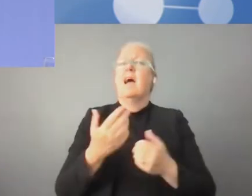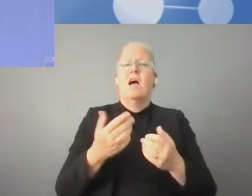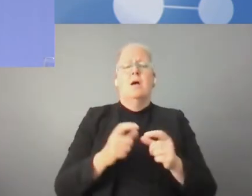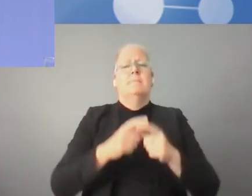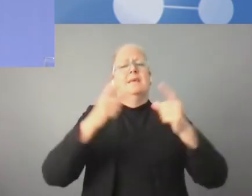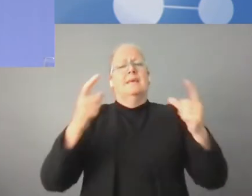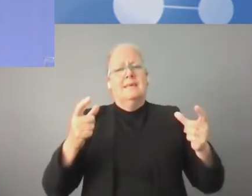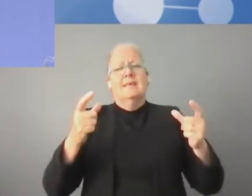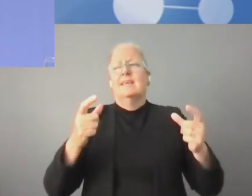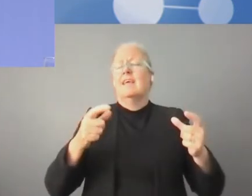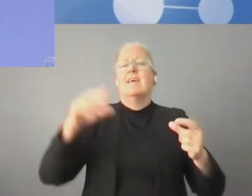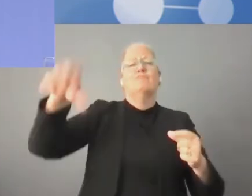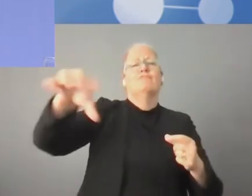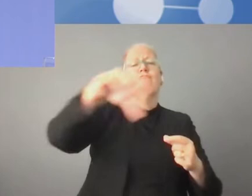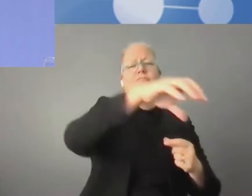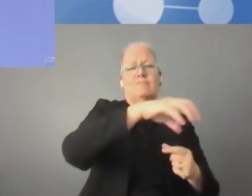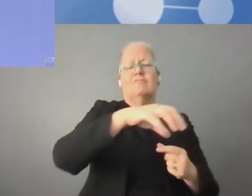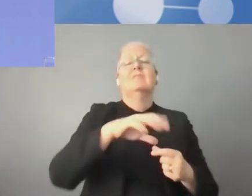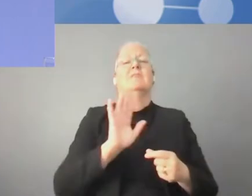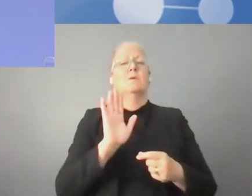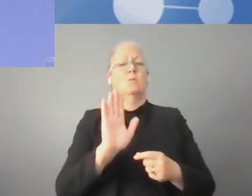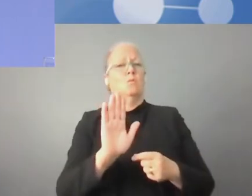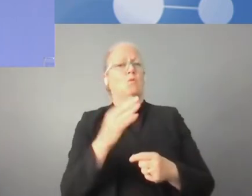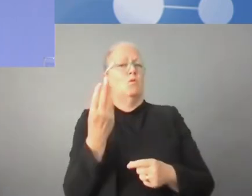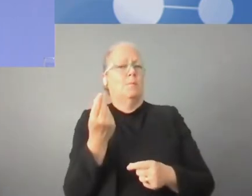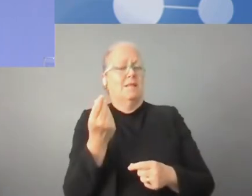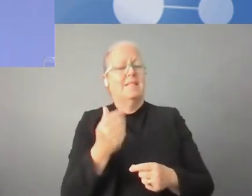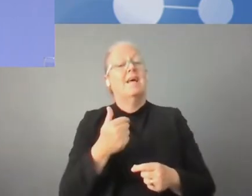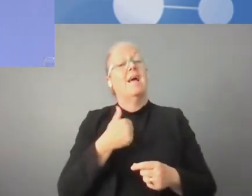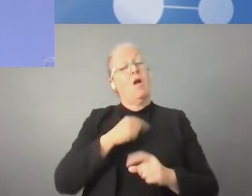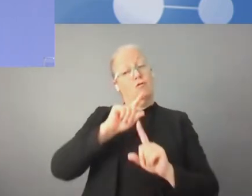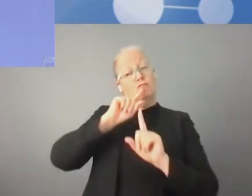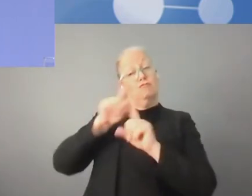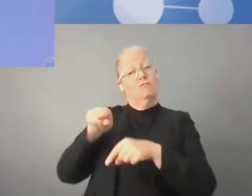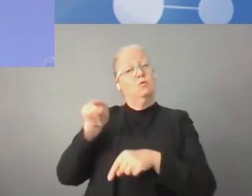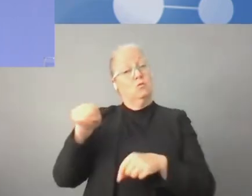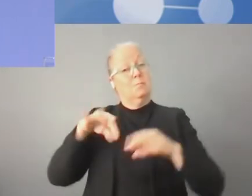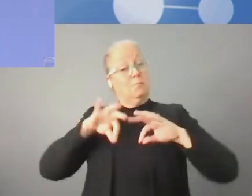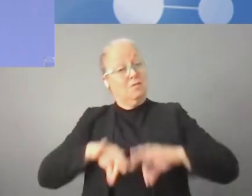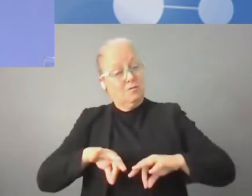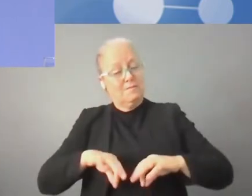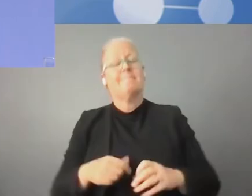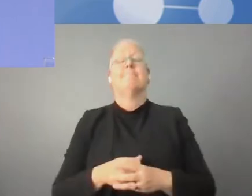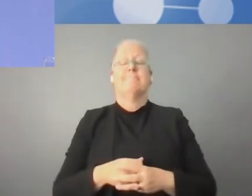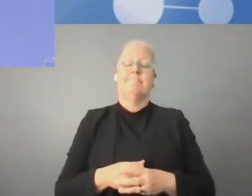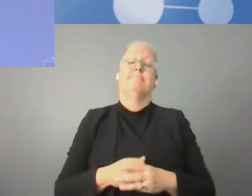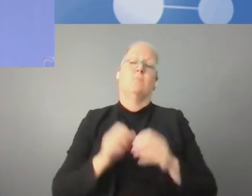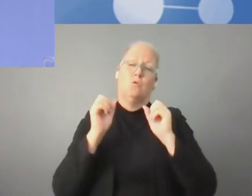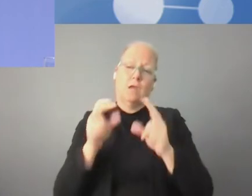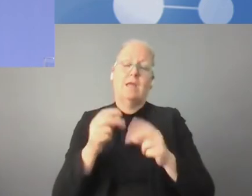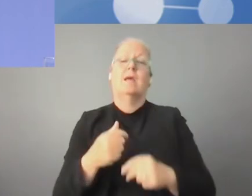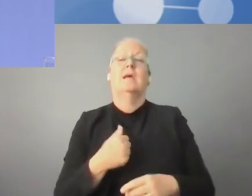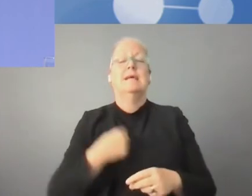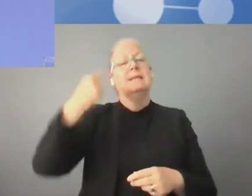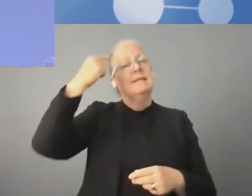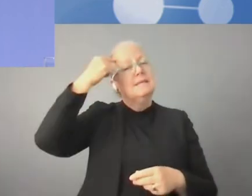得从我角度来看，就是对社交平台做出一些规定是一个非常关